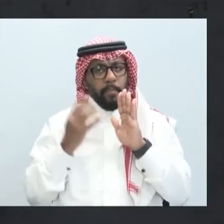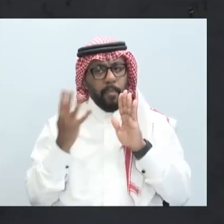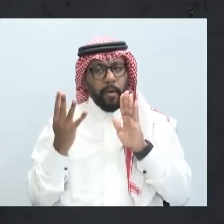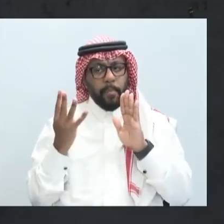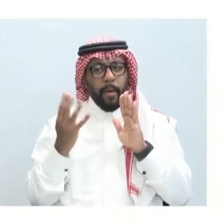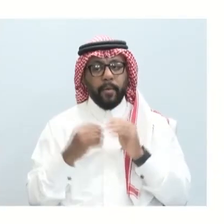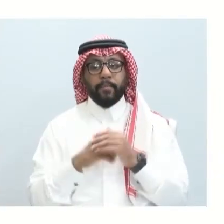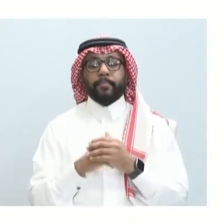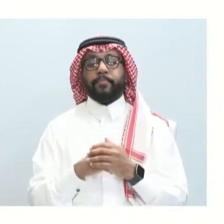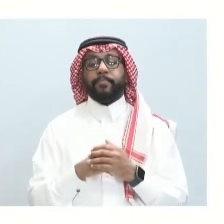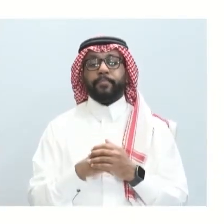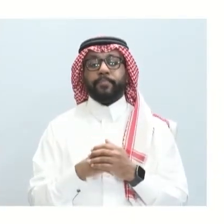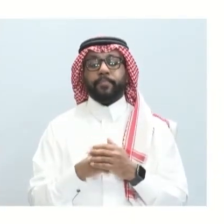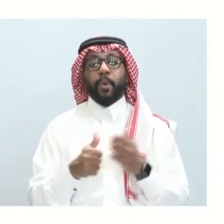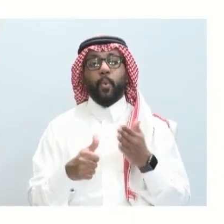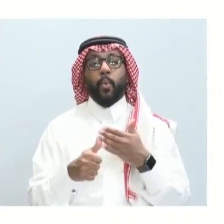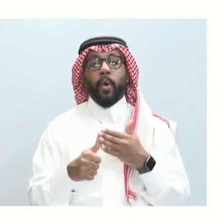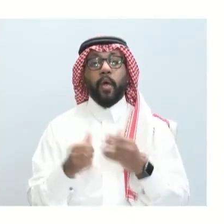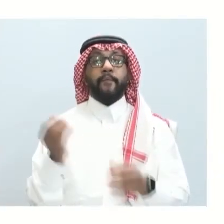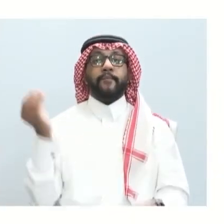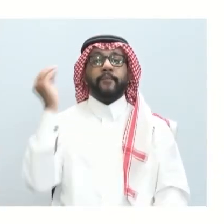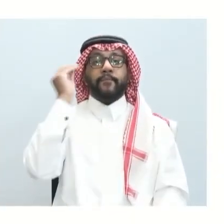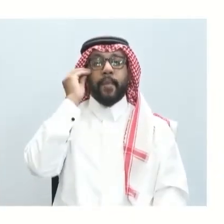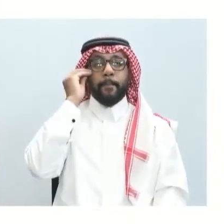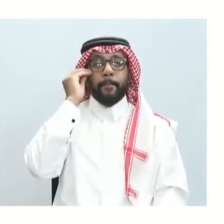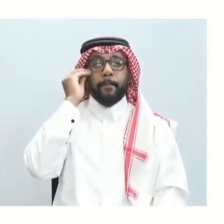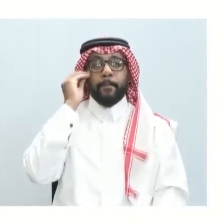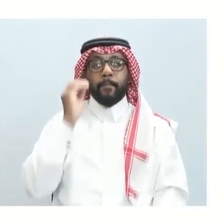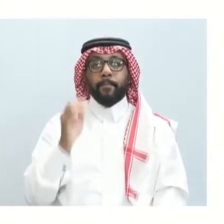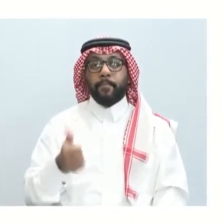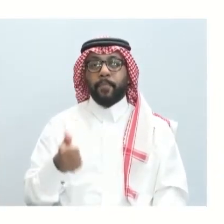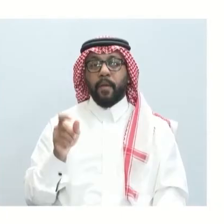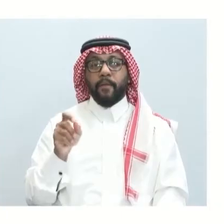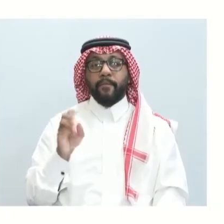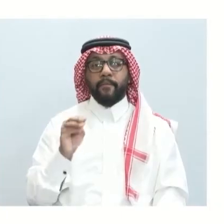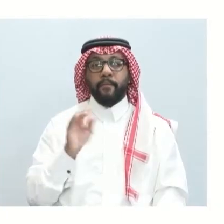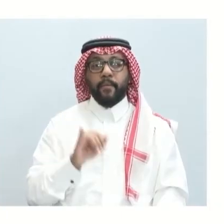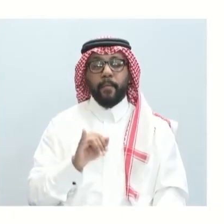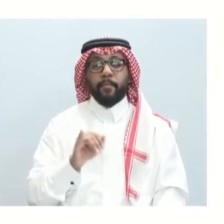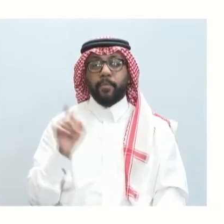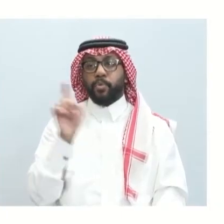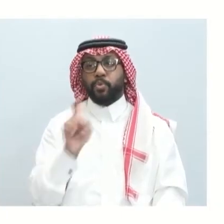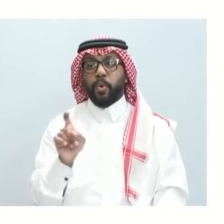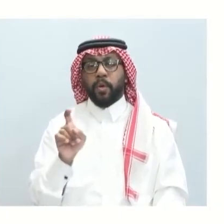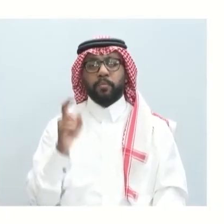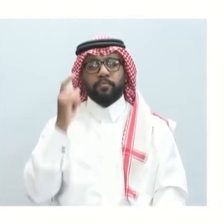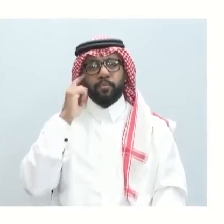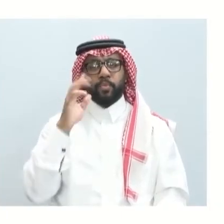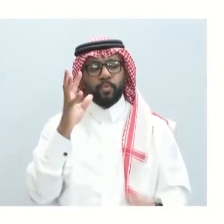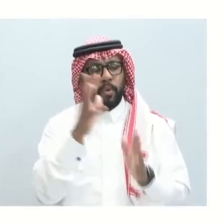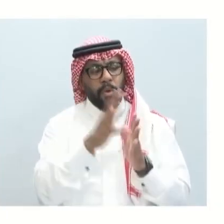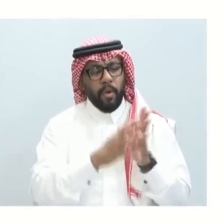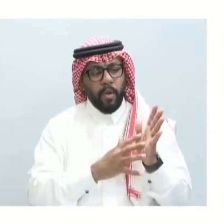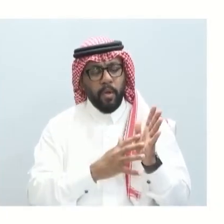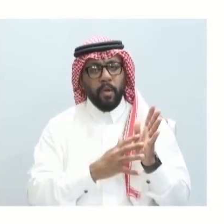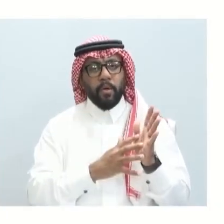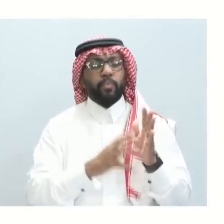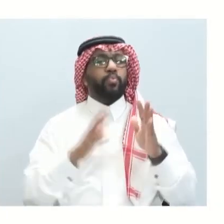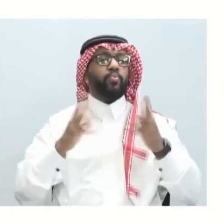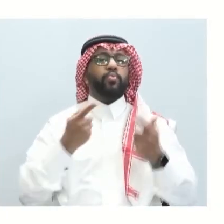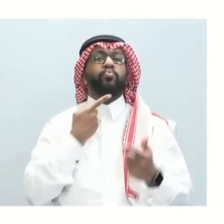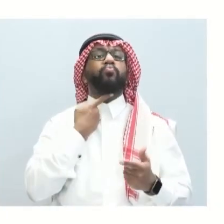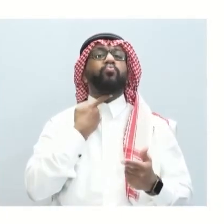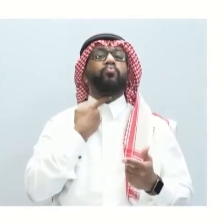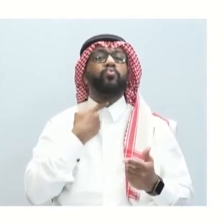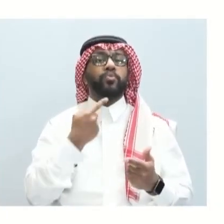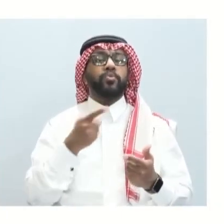الخطوه الاولى افهم ماذا افهم السؤال ماذا اعطاني فيه من معطيات وماذا يريد مني